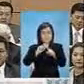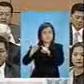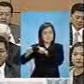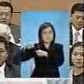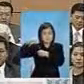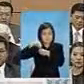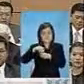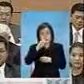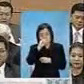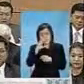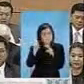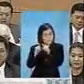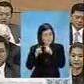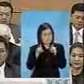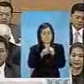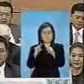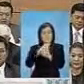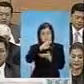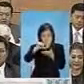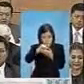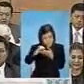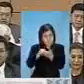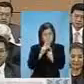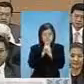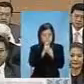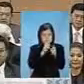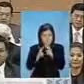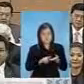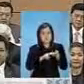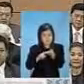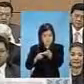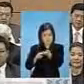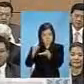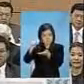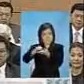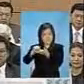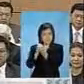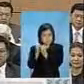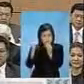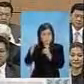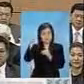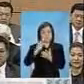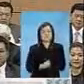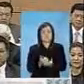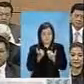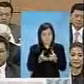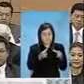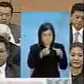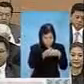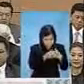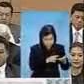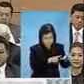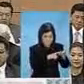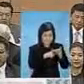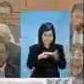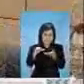ามก็พูดตรงกันว่าถ้าแก้กันก็แก้กันตามช่องทางนี้ครับปรากฏว่าพอสภาชุดนี้เดินหน้าแก้ไ